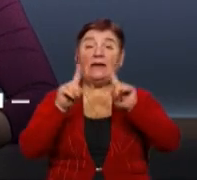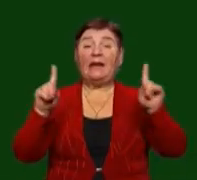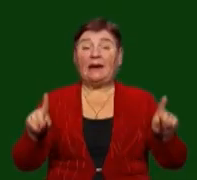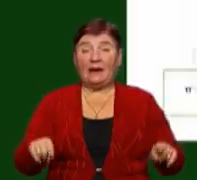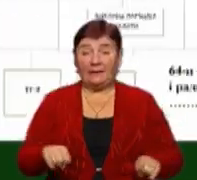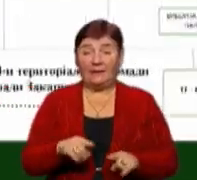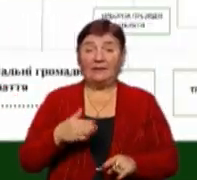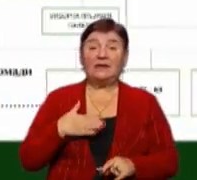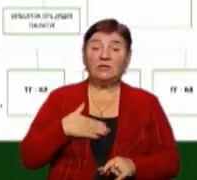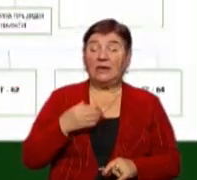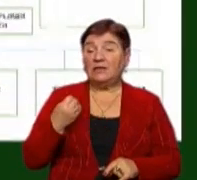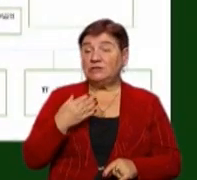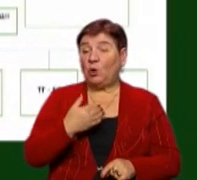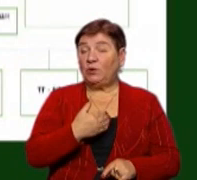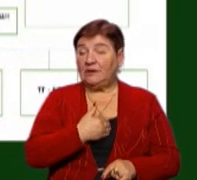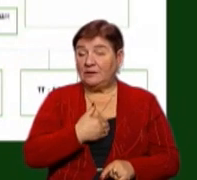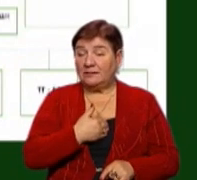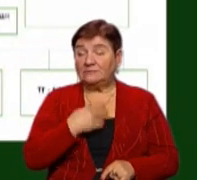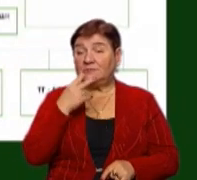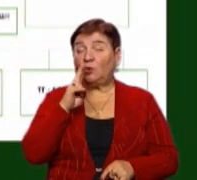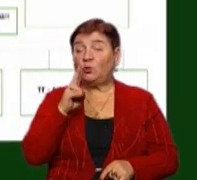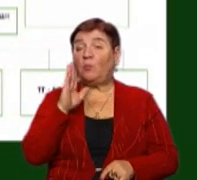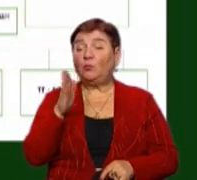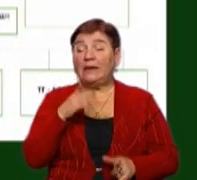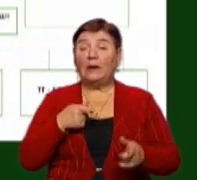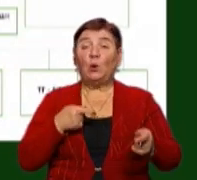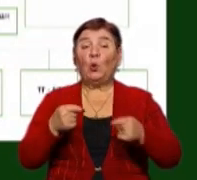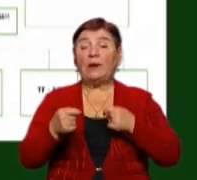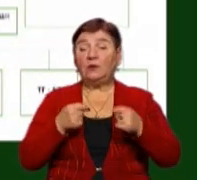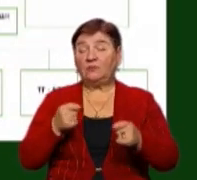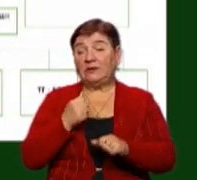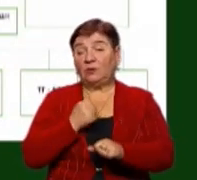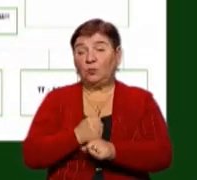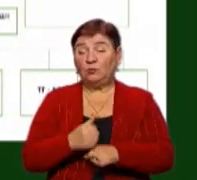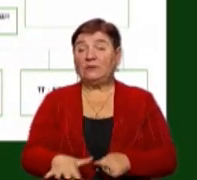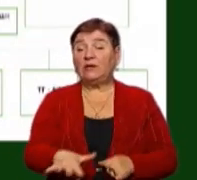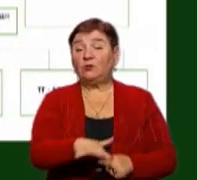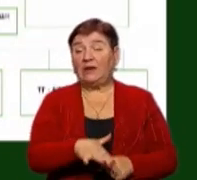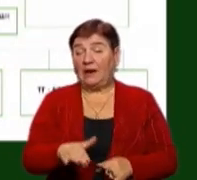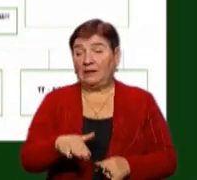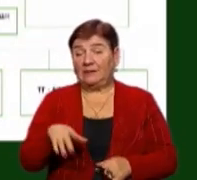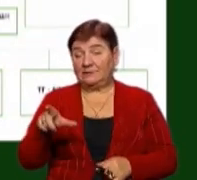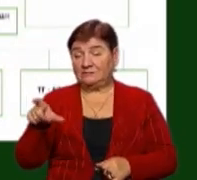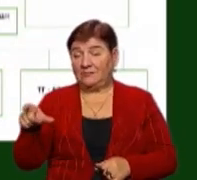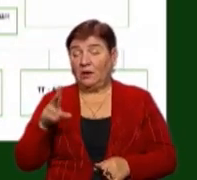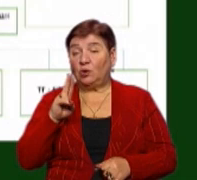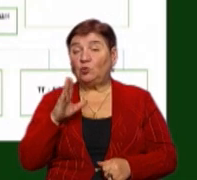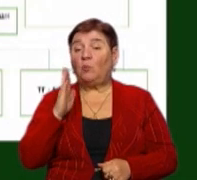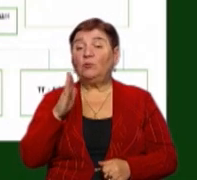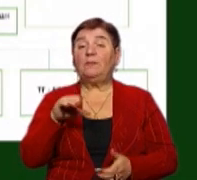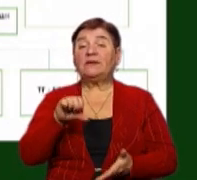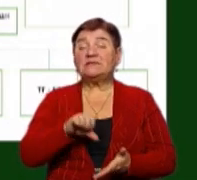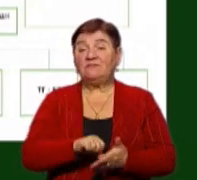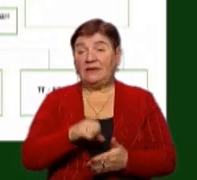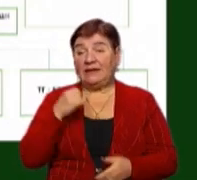екранах наших. І ще хотіла запитати, чи буде хтось, хто буде координувати роботу ради територіальних громад, хто буде